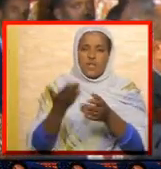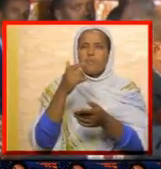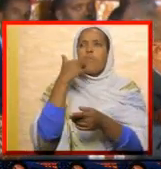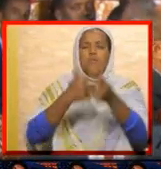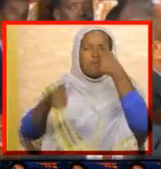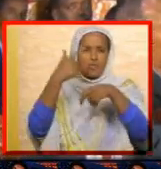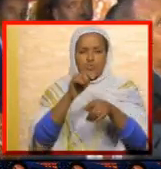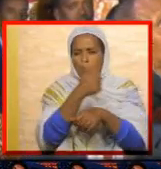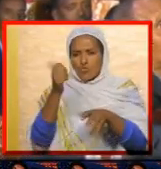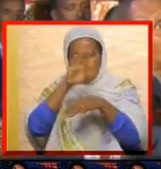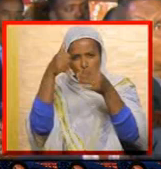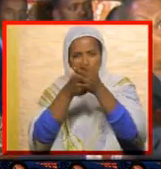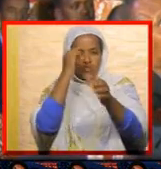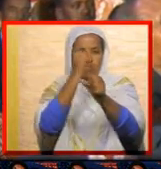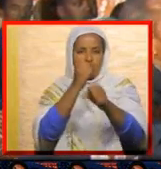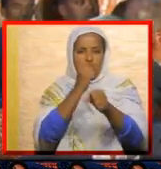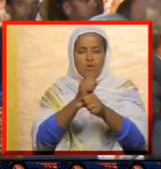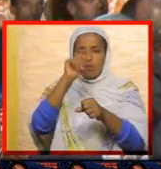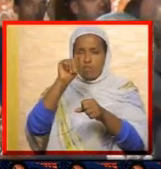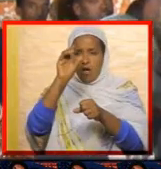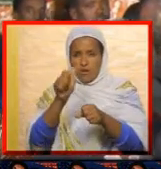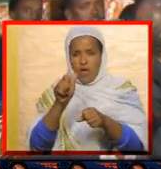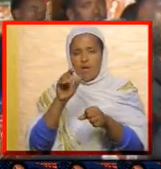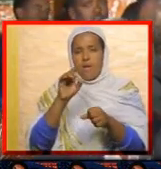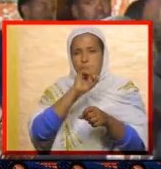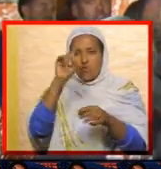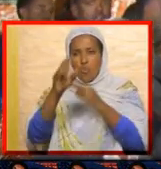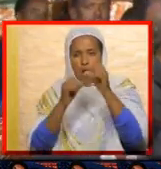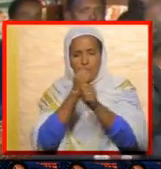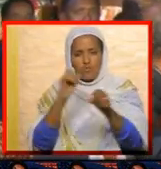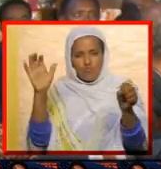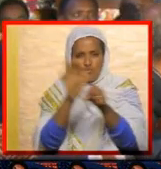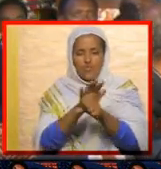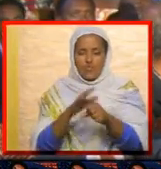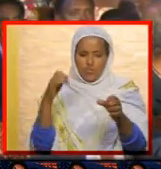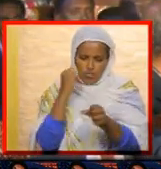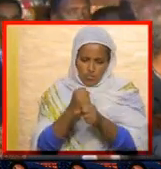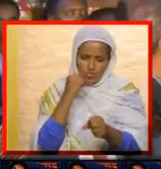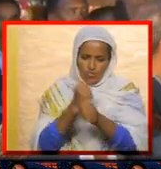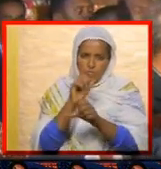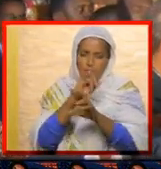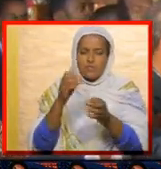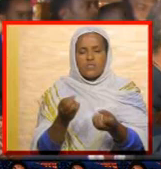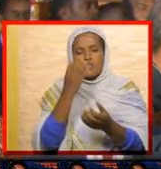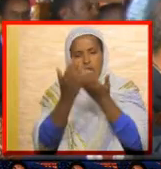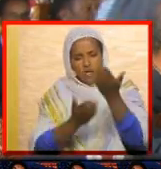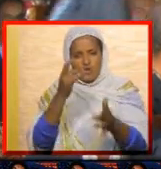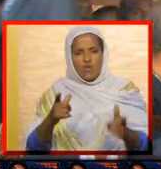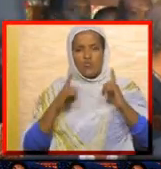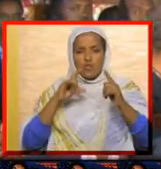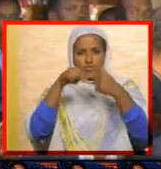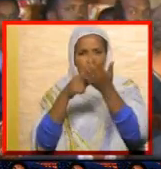35-40 ሚሊዮን ብር የሚያወጣ ህዝብ የለም ማለት ነው። የሚታነጹ ቤተክርስቲያናትን ተመልከቱ። እነ ቦሌ ከየት ነው